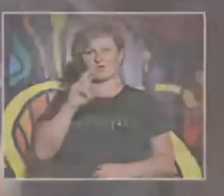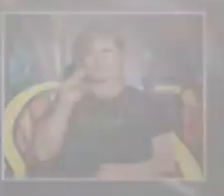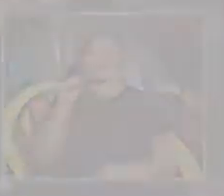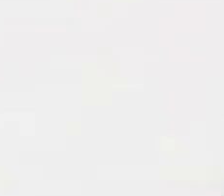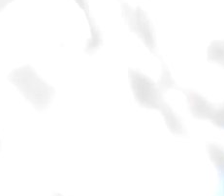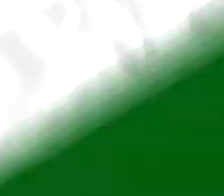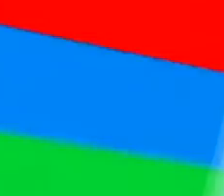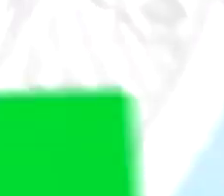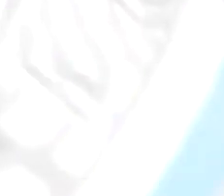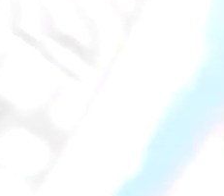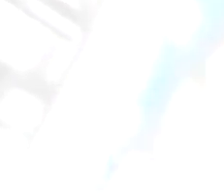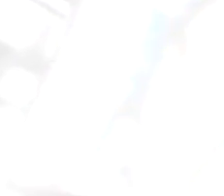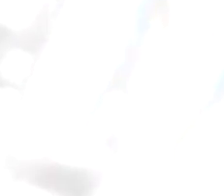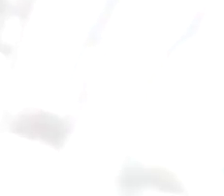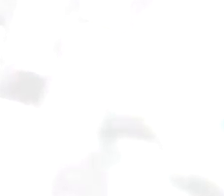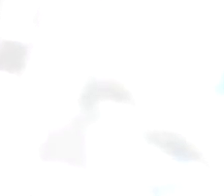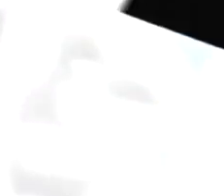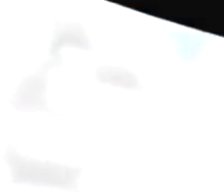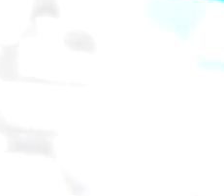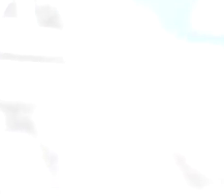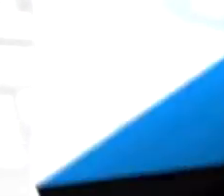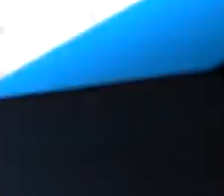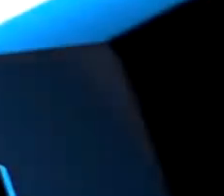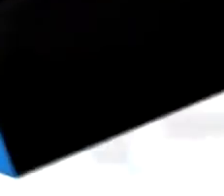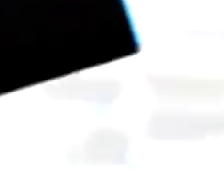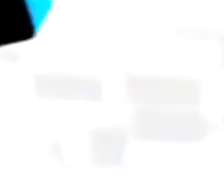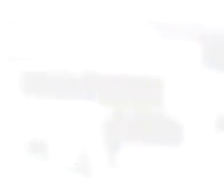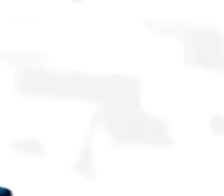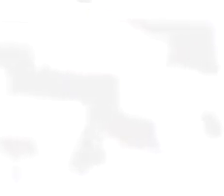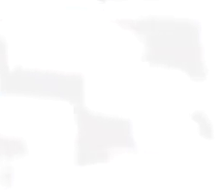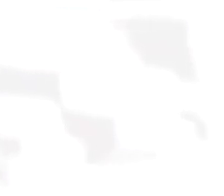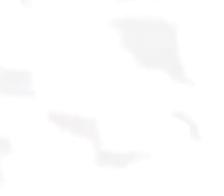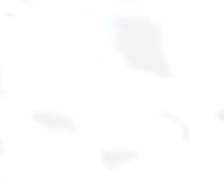Jeszcze jedno zdjęcie. Do Akademii Sztuk Przepięknych zaprasza